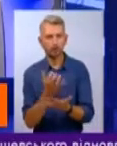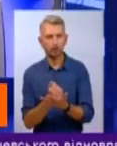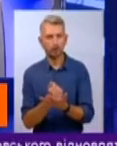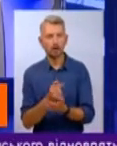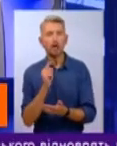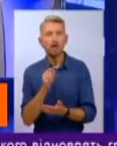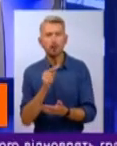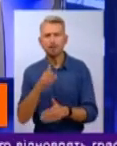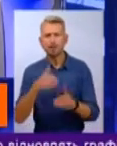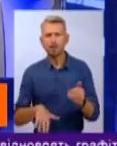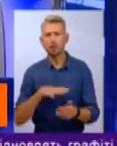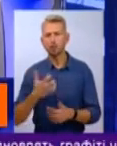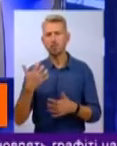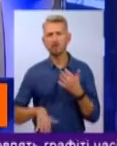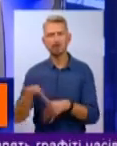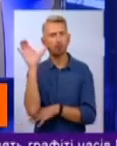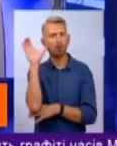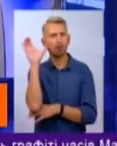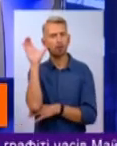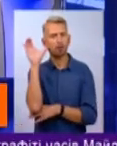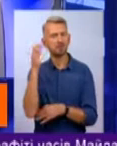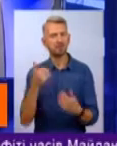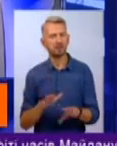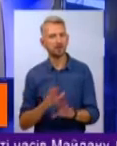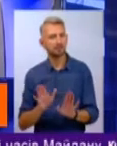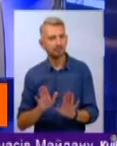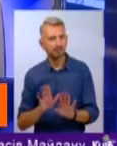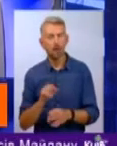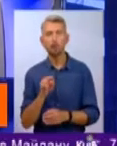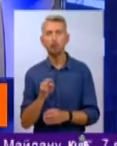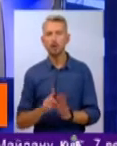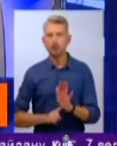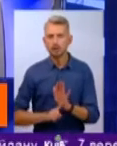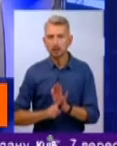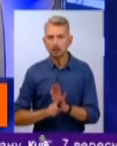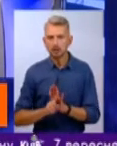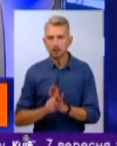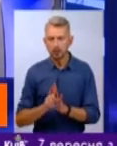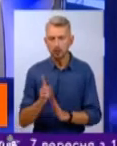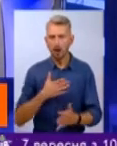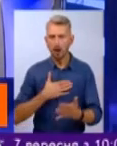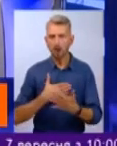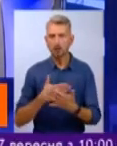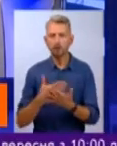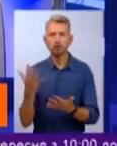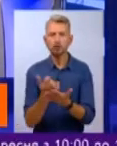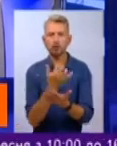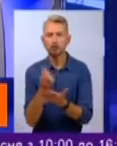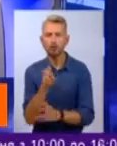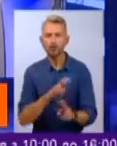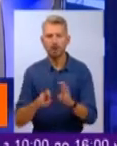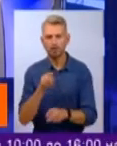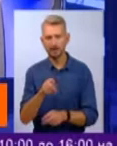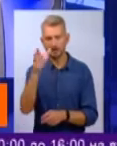Вони перестали бути пасивними слухачами. Вони стають активними здобувачами цих